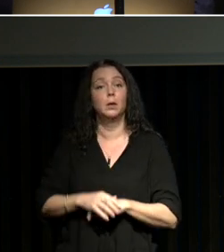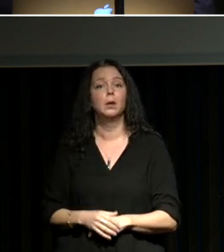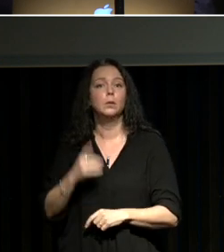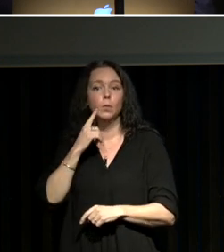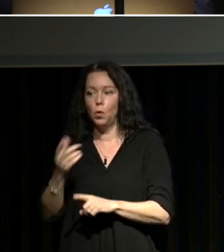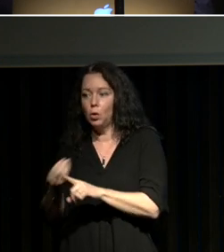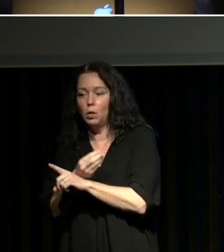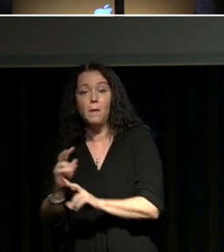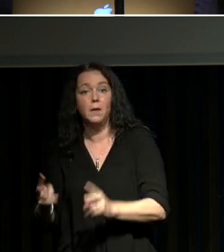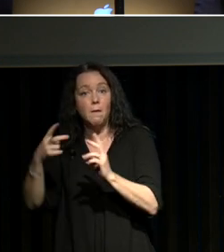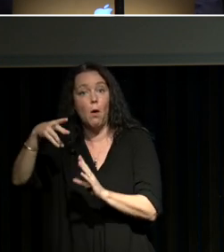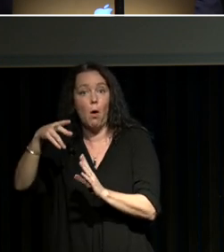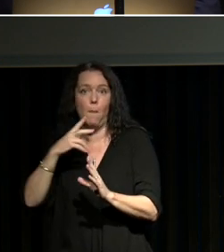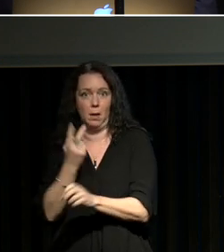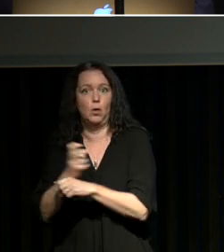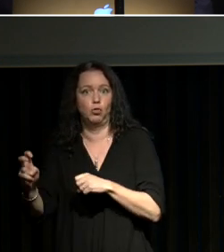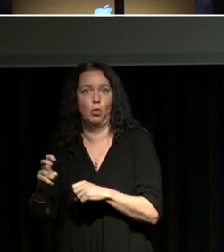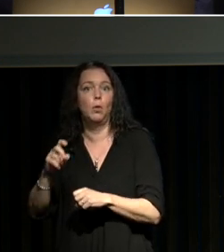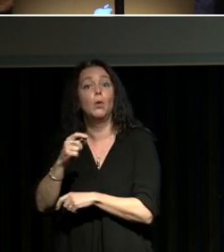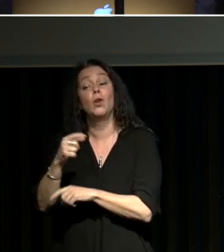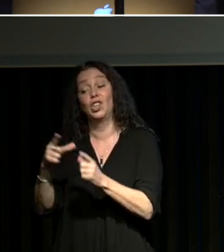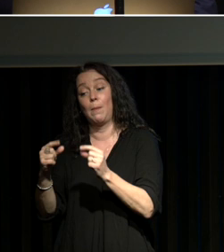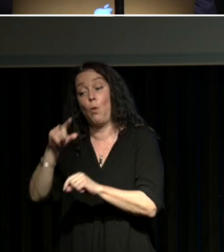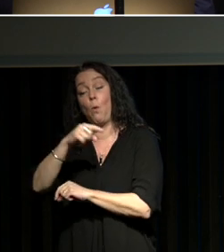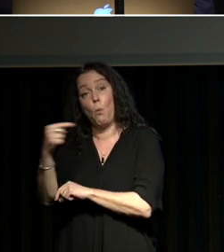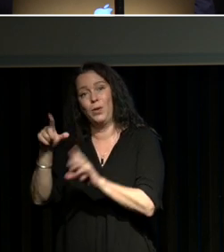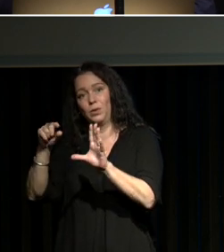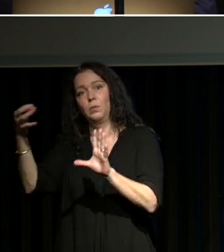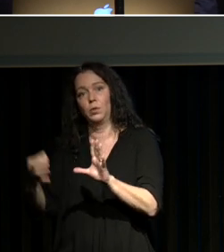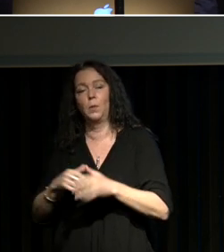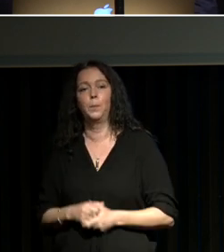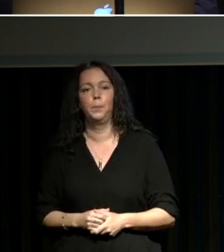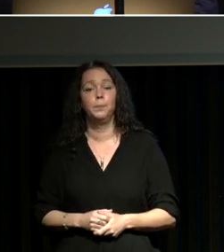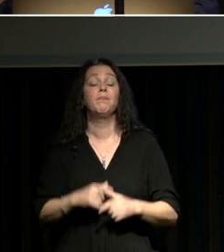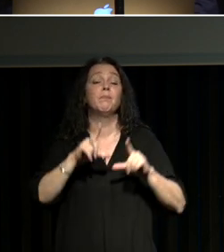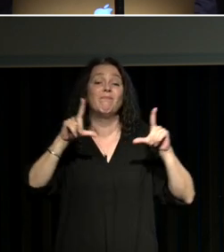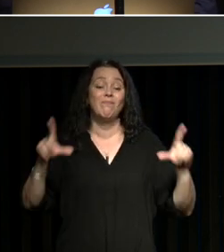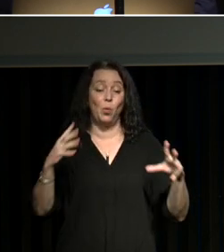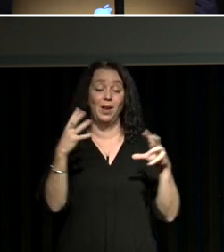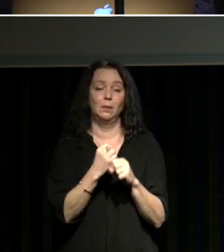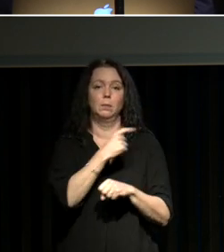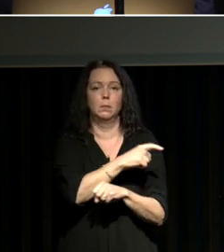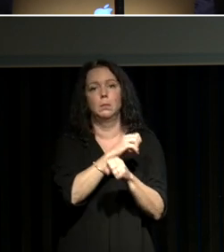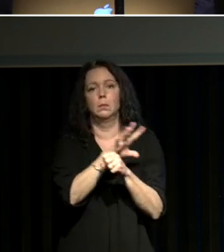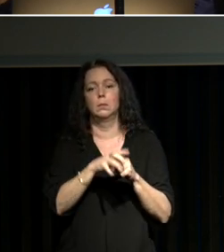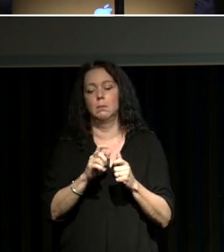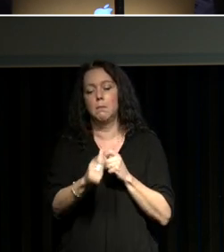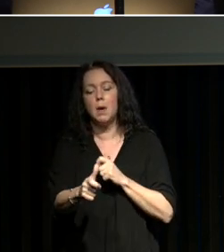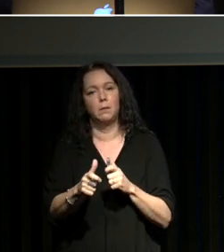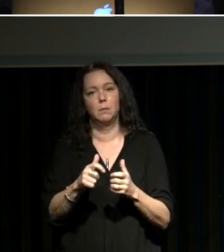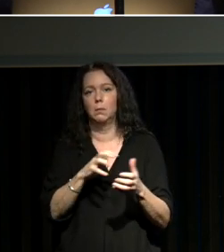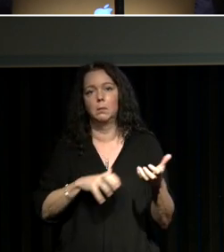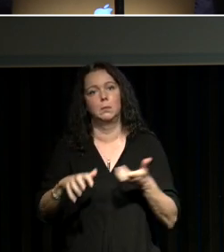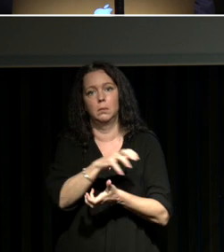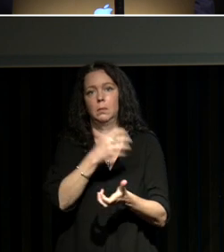donneurs vivants, il y a eu moins 70% de transplantation au Japon. Mais en tout cas, le résumé de cette diapositive, c'est que le Covid a été une catastrophe pour